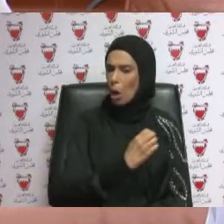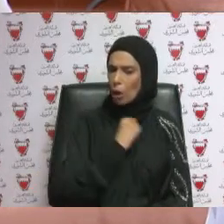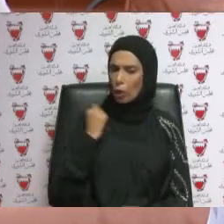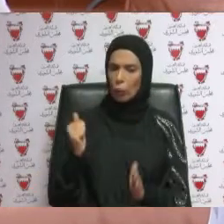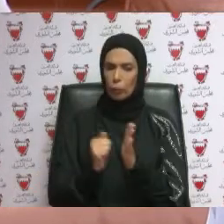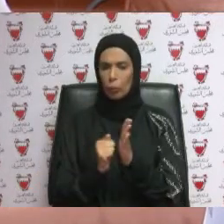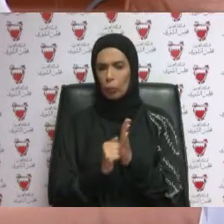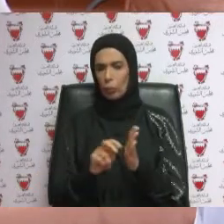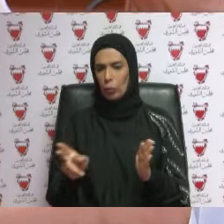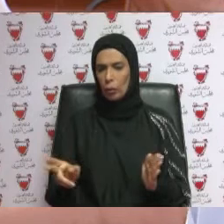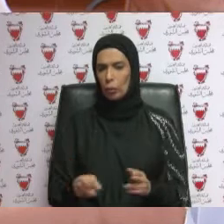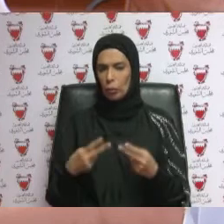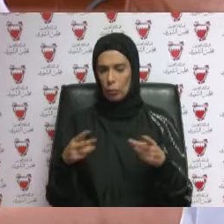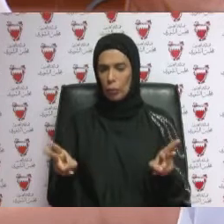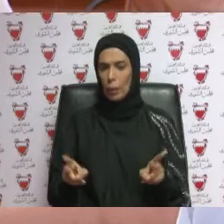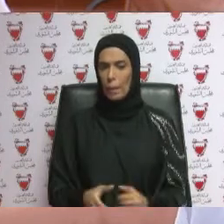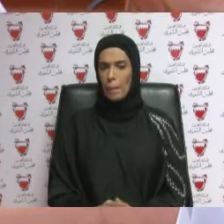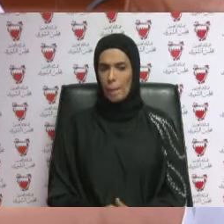إذا كان هناك موافقة